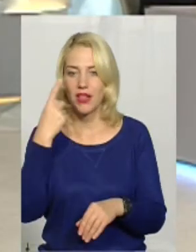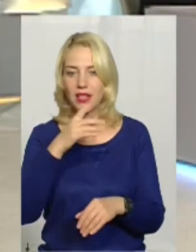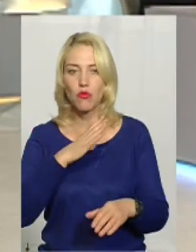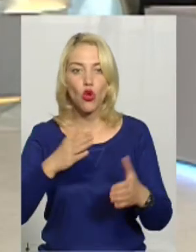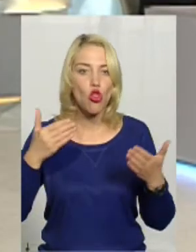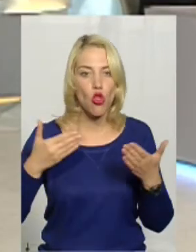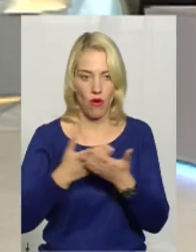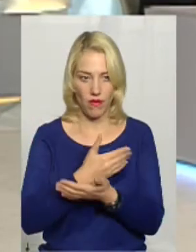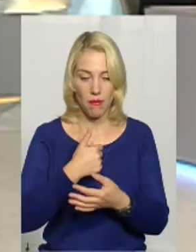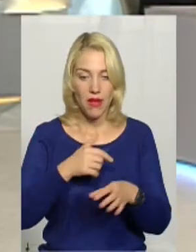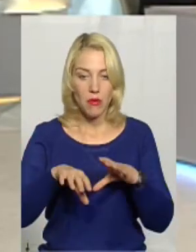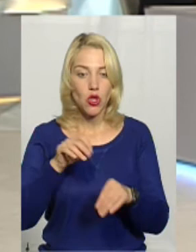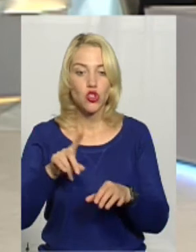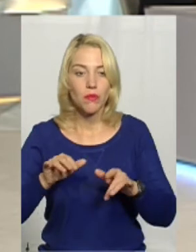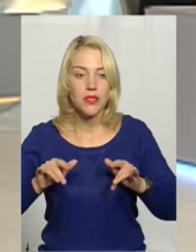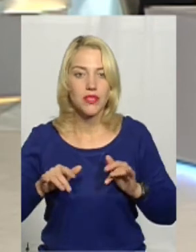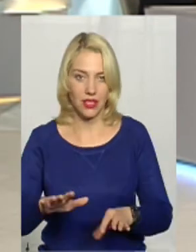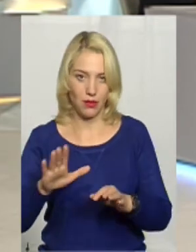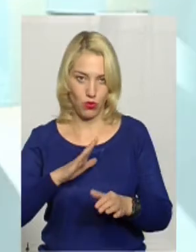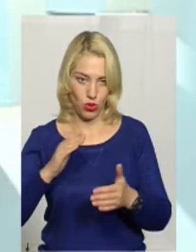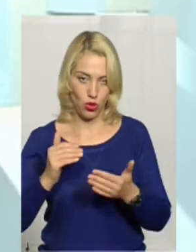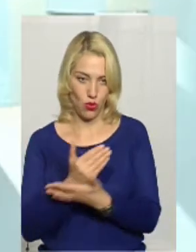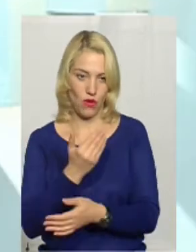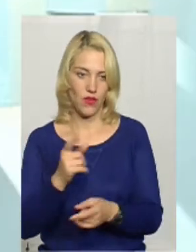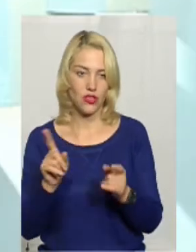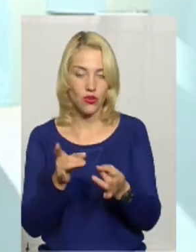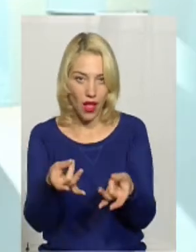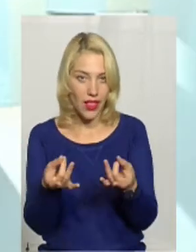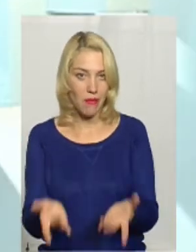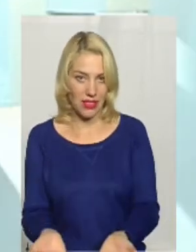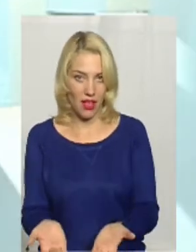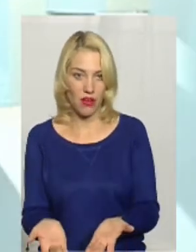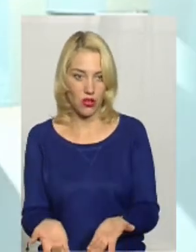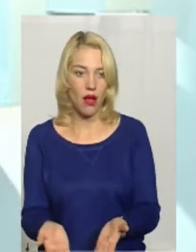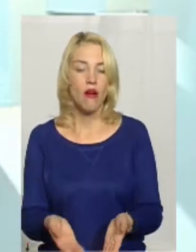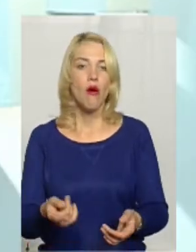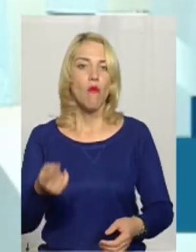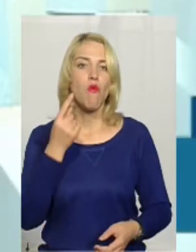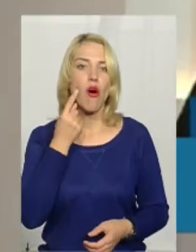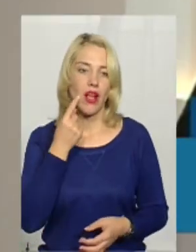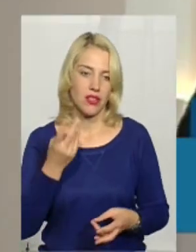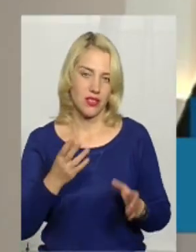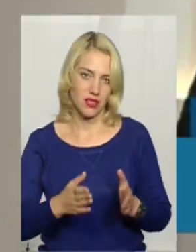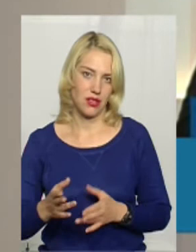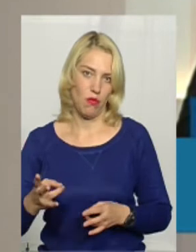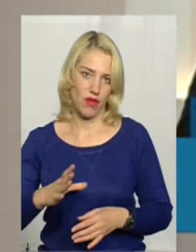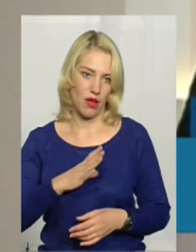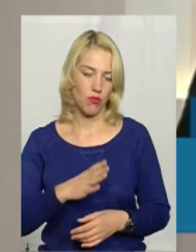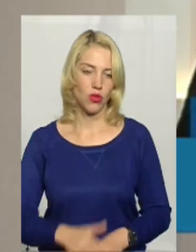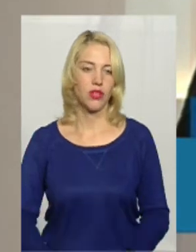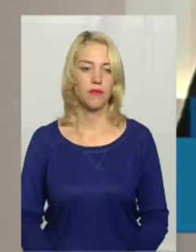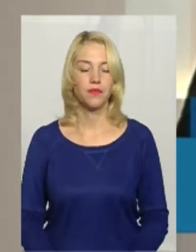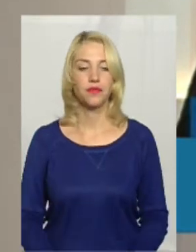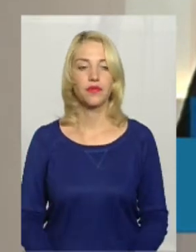Люди обирали за те, щоб дії були нові. Був, ну, елементарна, ну, як порядність має. Повернемось до наших